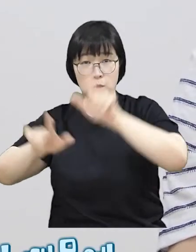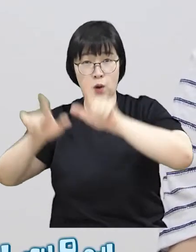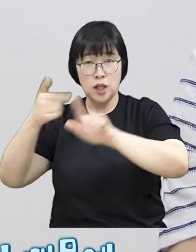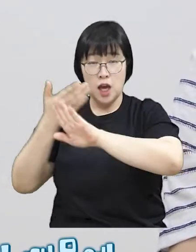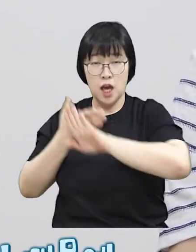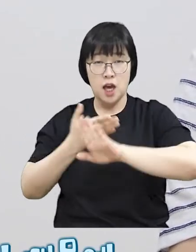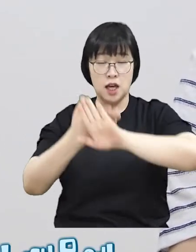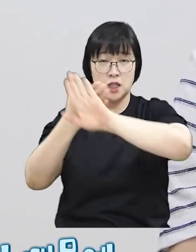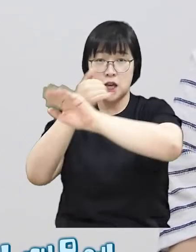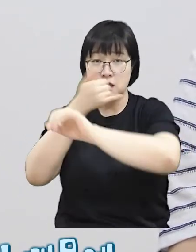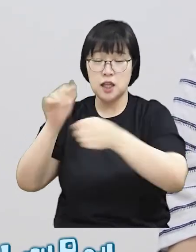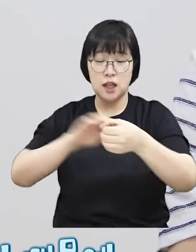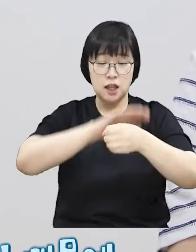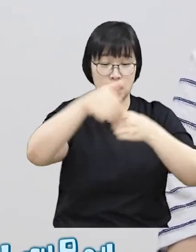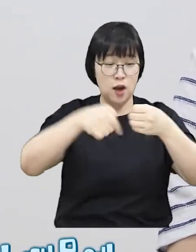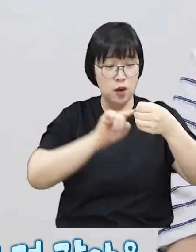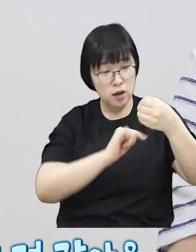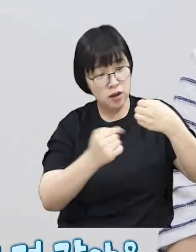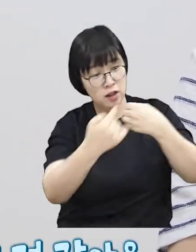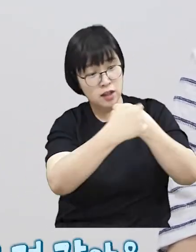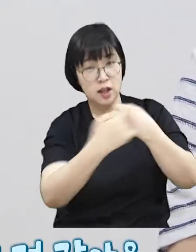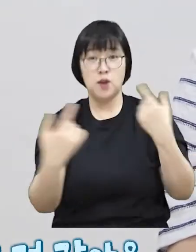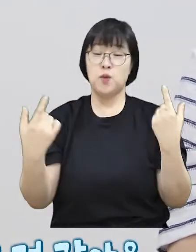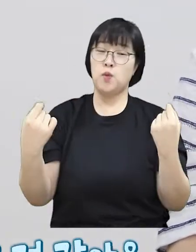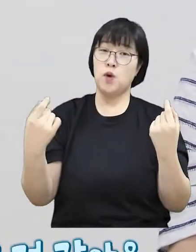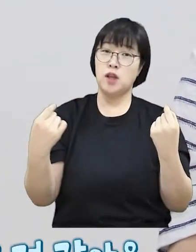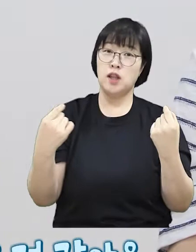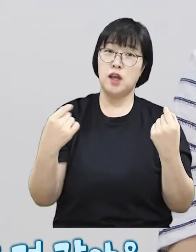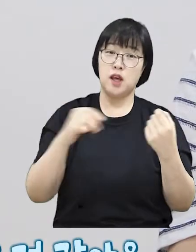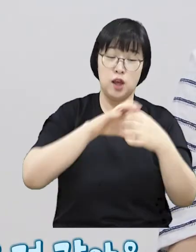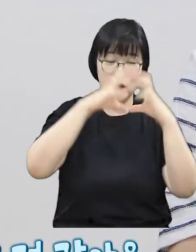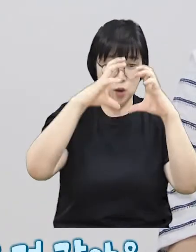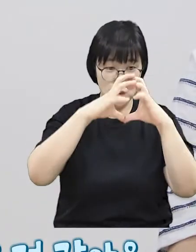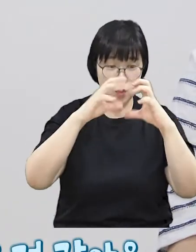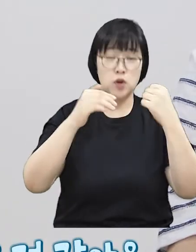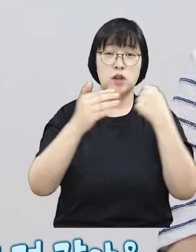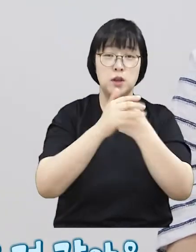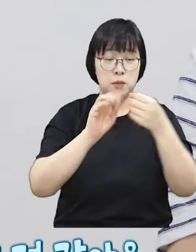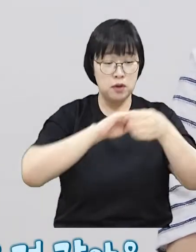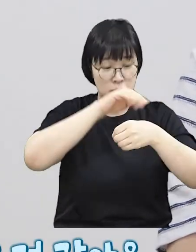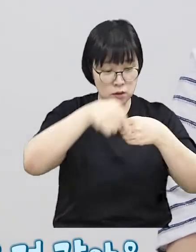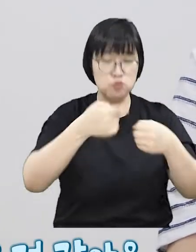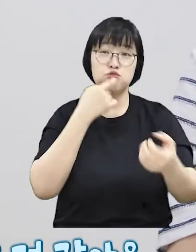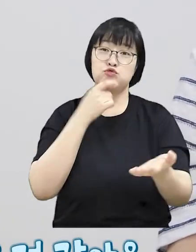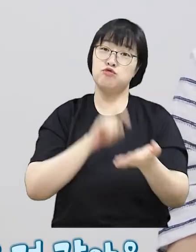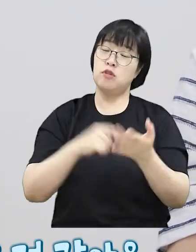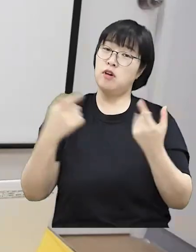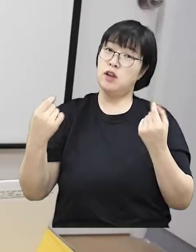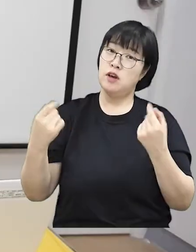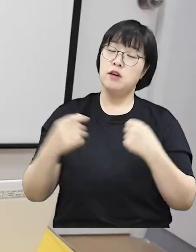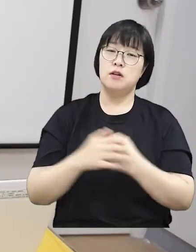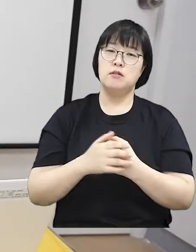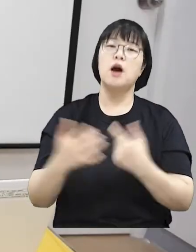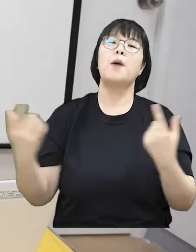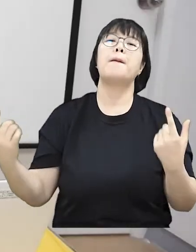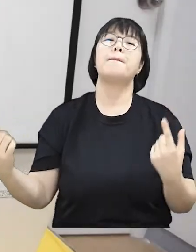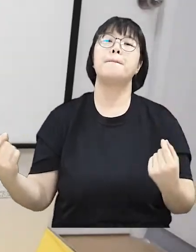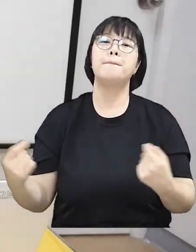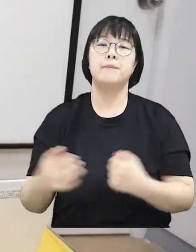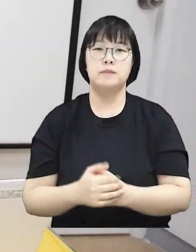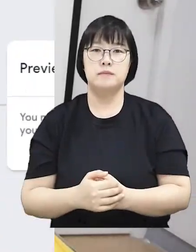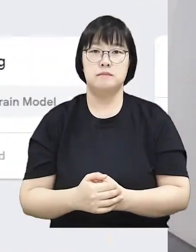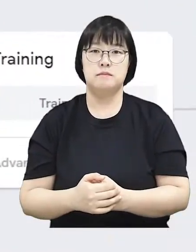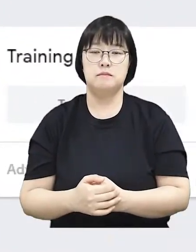이렇게 막 면이 없고 하기 때문에 둥그러서 어디 면을 보여줘도 다 그냥 사과라고 할 것 같아요. 그렇죠. 그럼